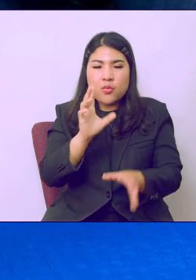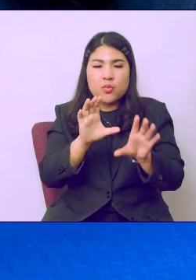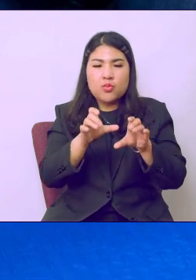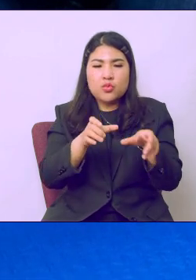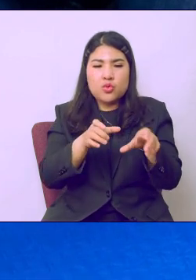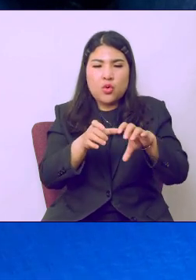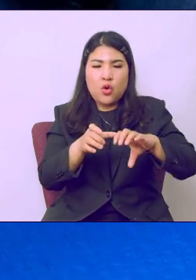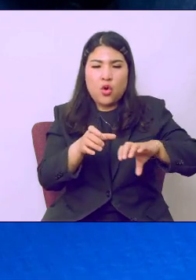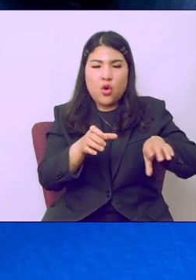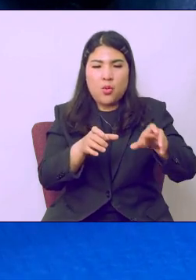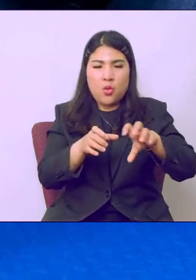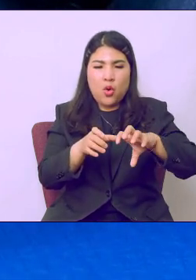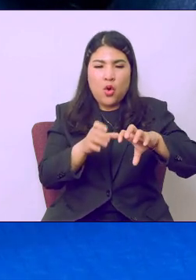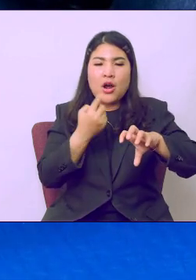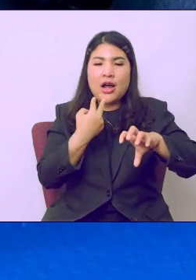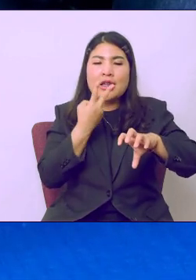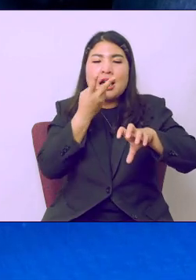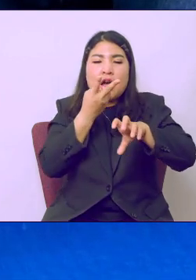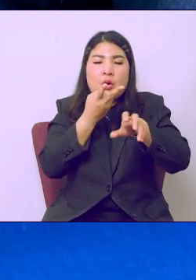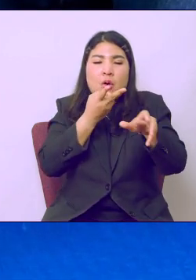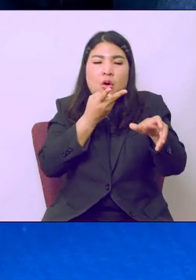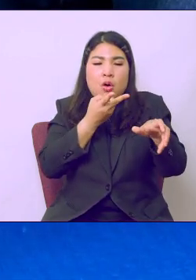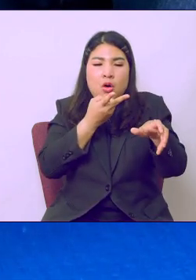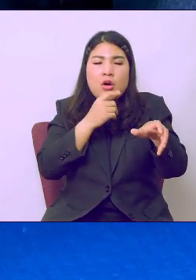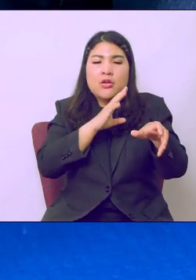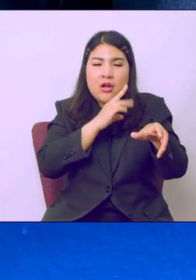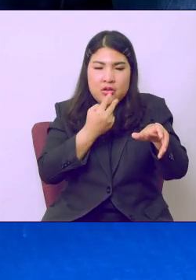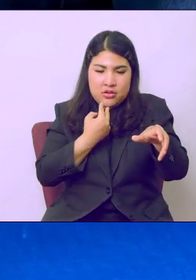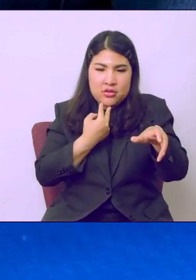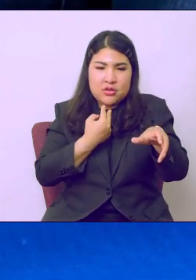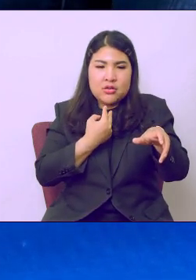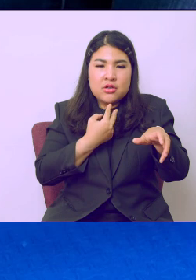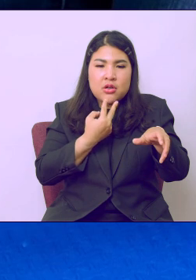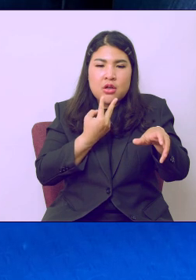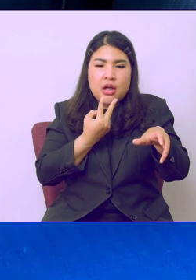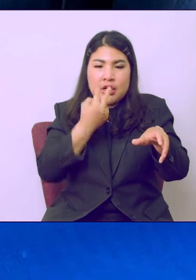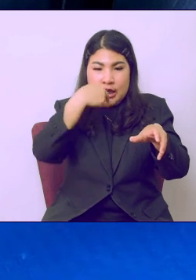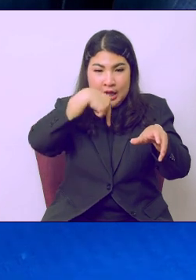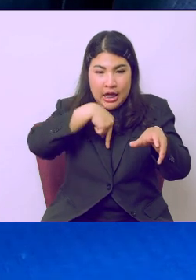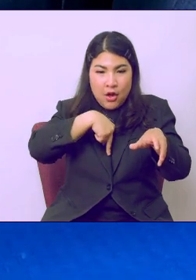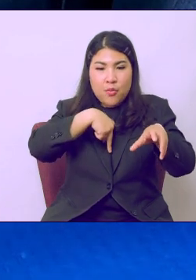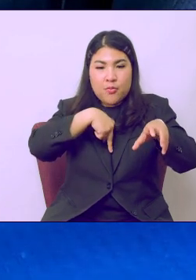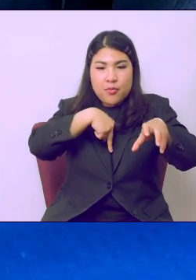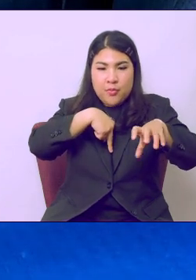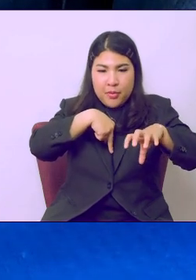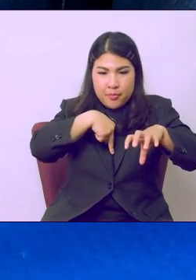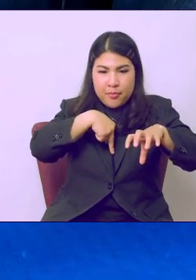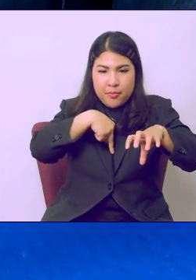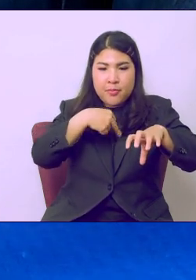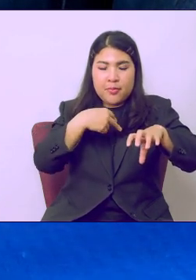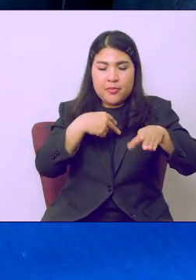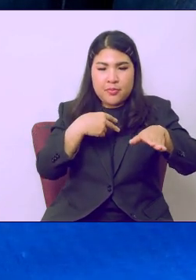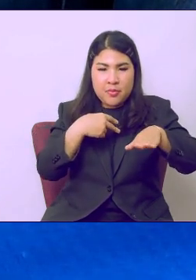หายใจเข้าครับหายใจออกหมุนออกช้าๆหายใจเข้าอยู่ที่เซ็นเตอร์ก่อนครับหายใจออกดึงออกไปด้านข้างเบาๆหายใจเข้า